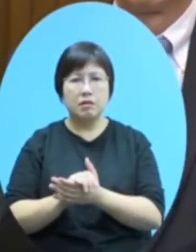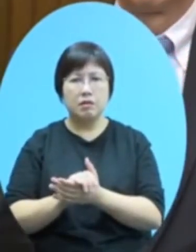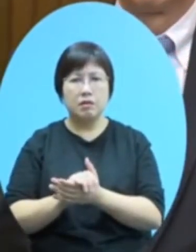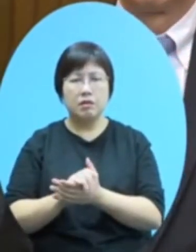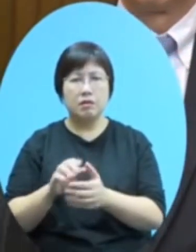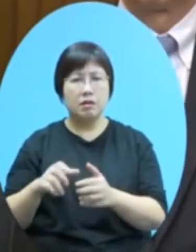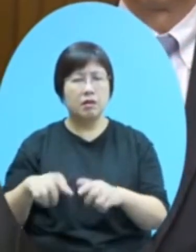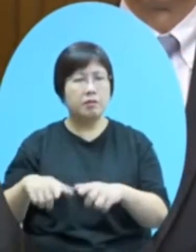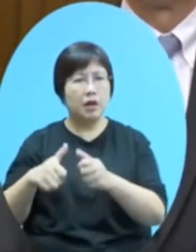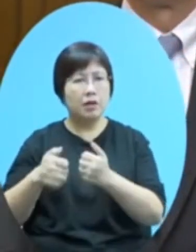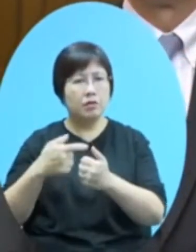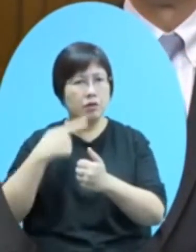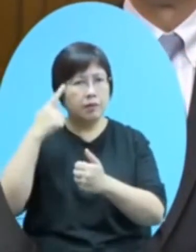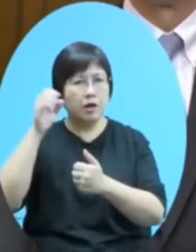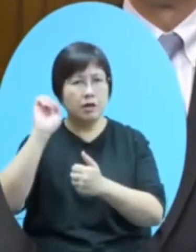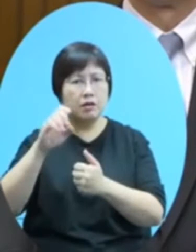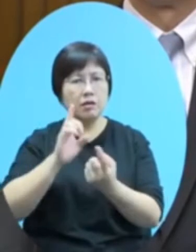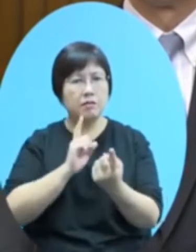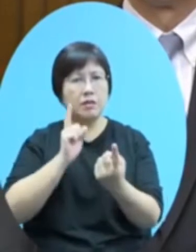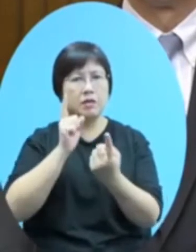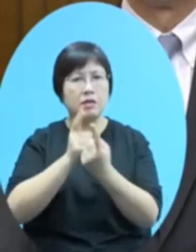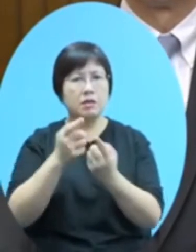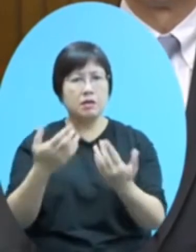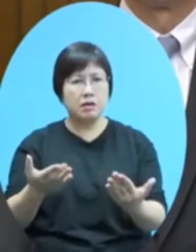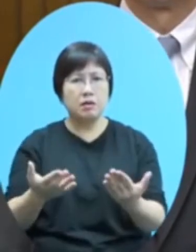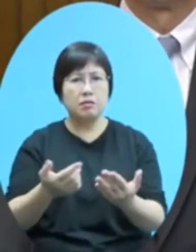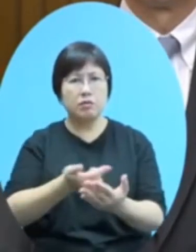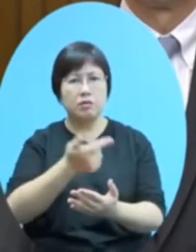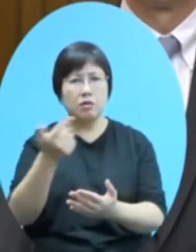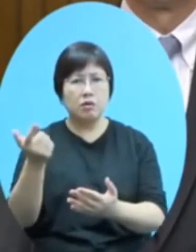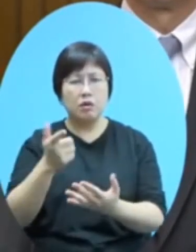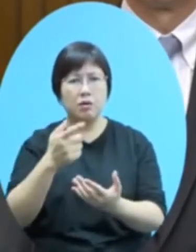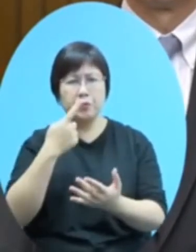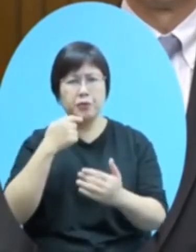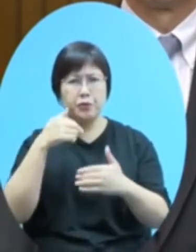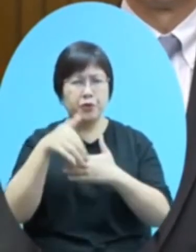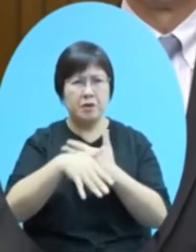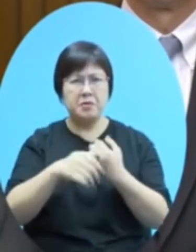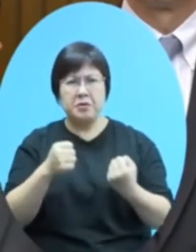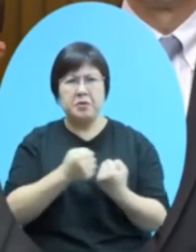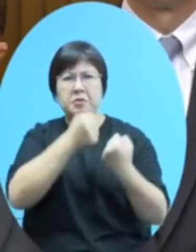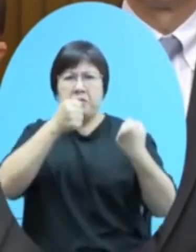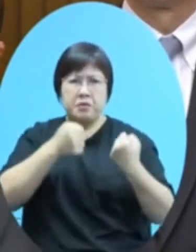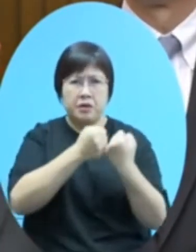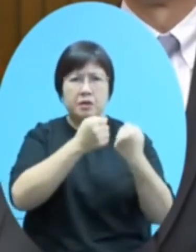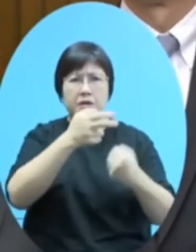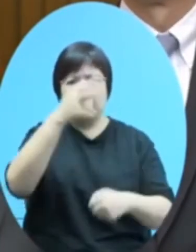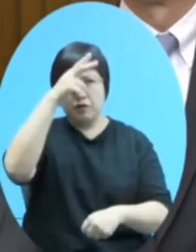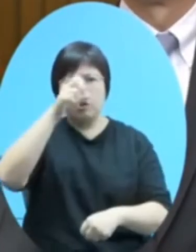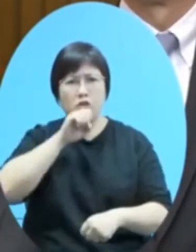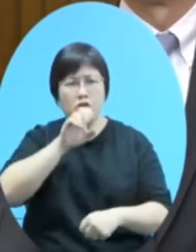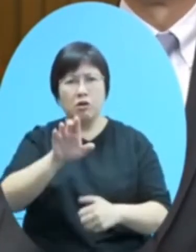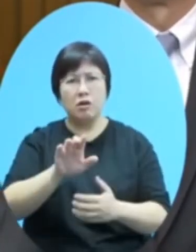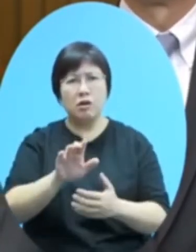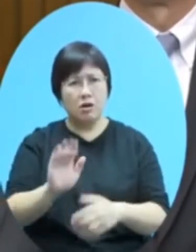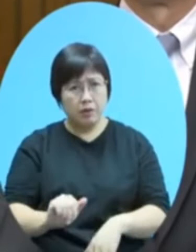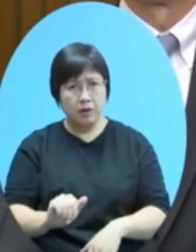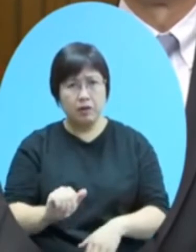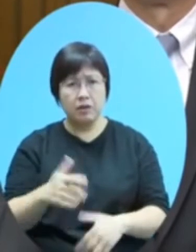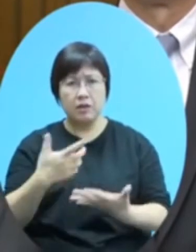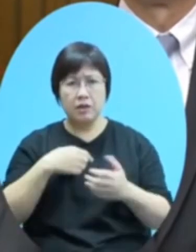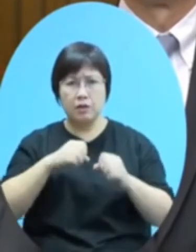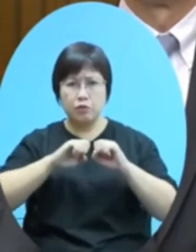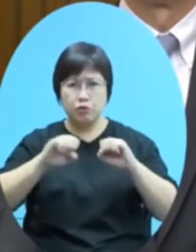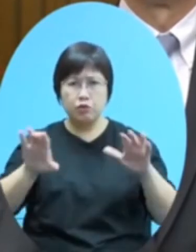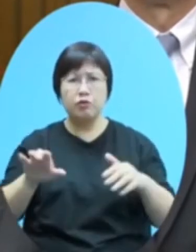係，林太想問一下，面對即係而家咁多即係一啲流血嘅衝突咧，其實政府可唔可以即係講一句，就話而家係真係宣布